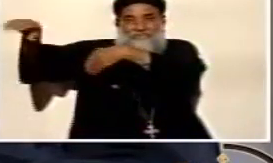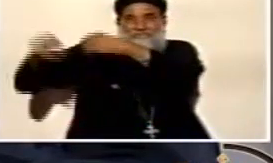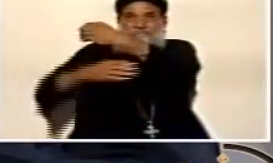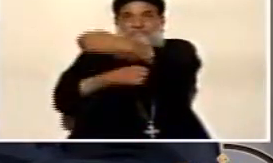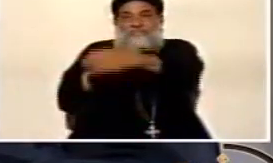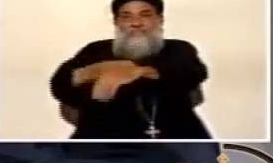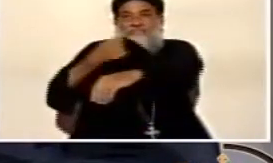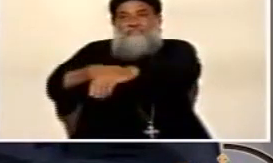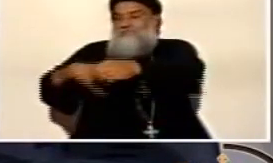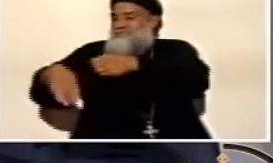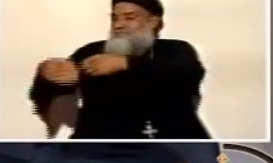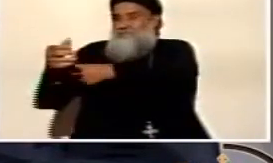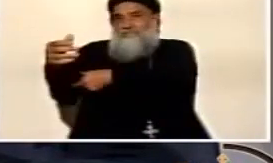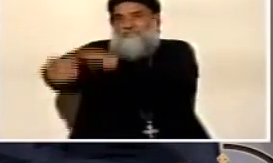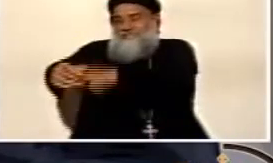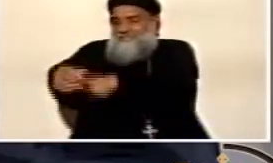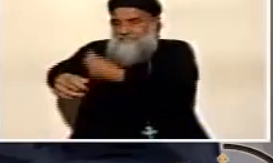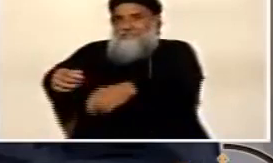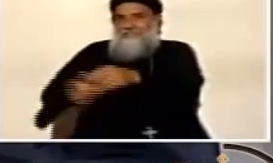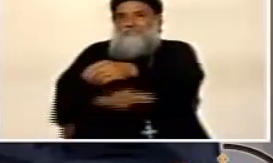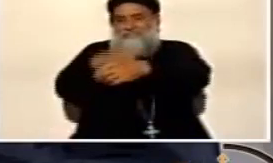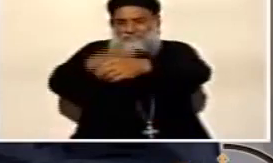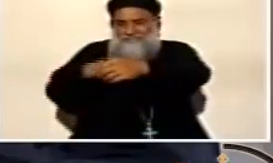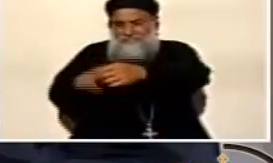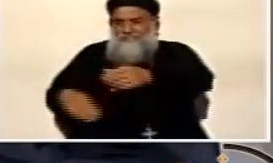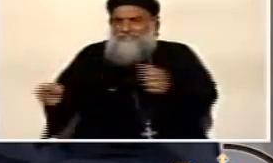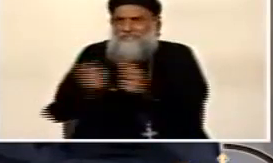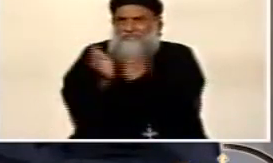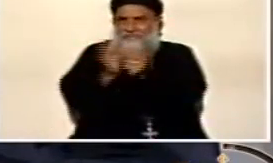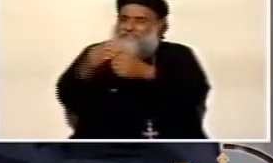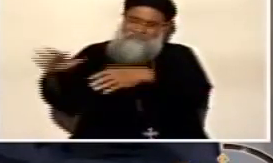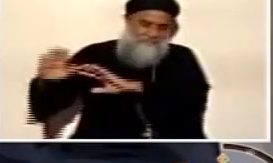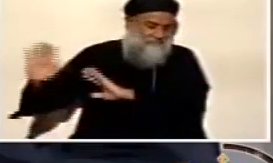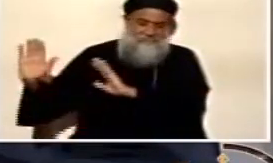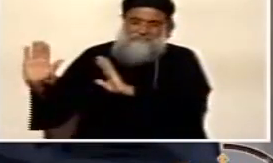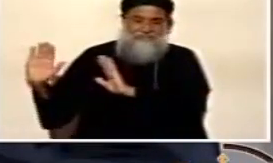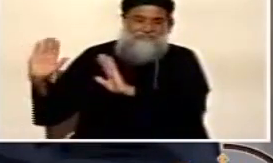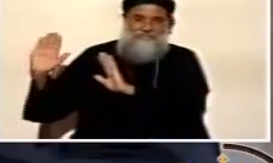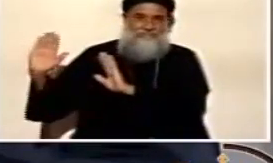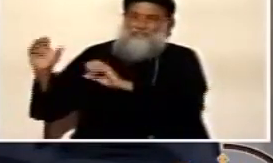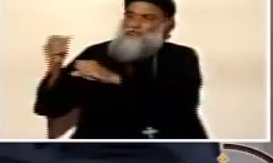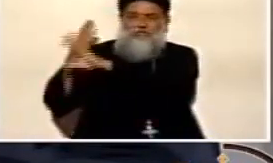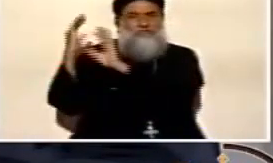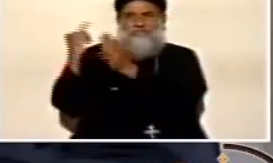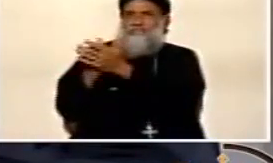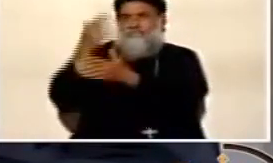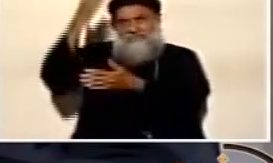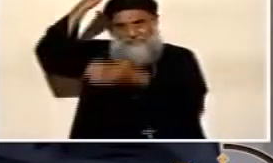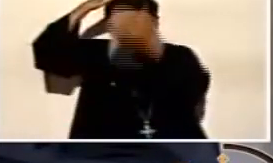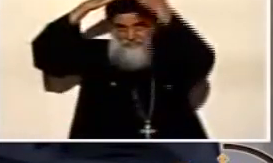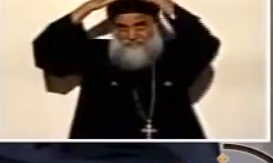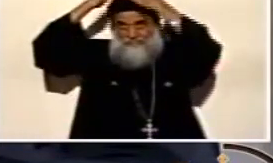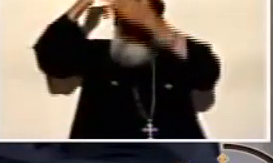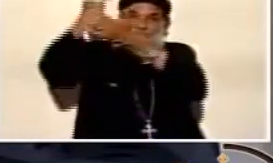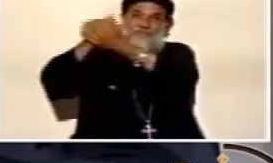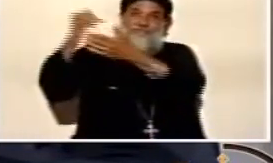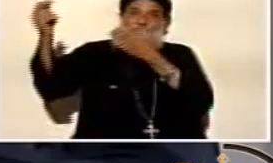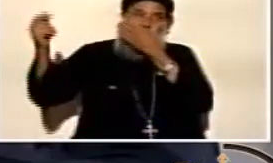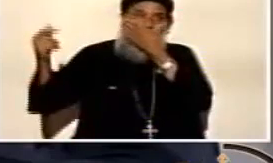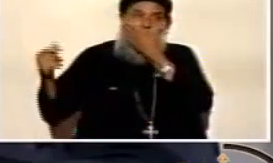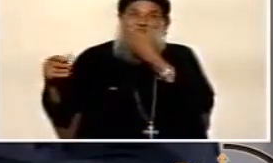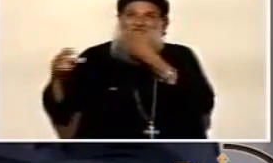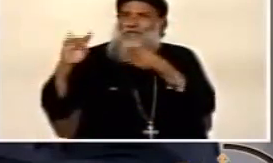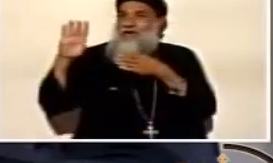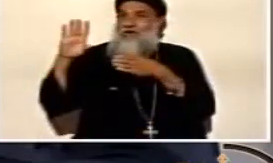زي إنجيل عشية سيد، نرفضه لكم، ولكن اعلموا أنه قد اقترب منكم ملكوت الله. يعني حتى اللي